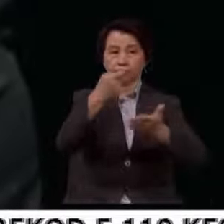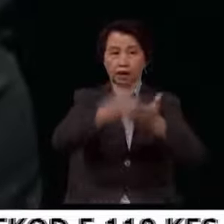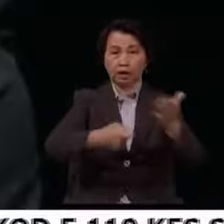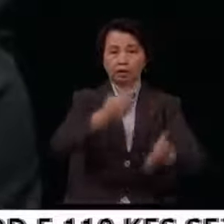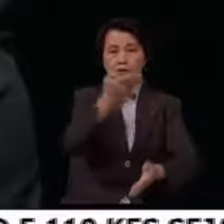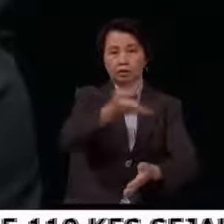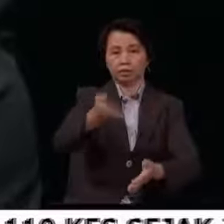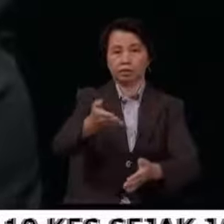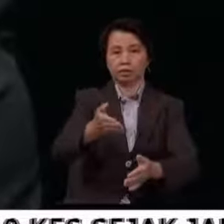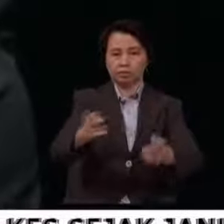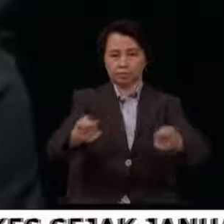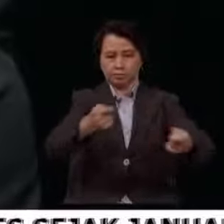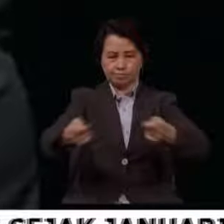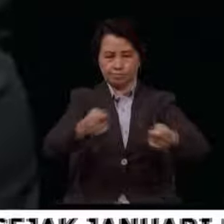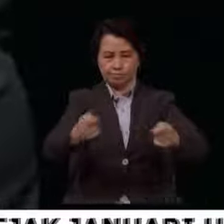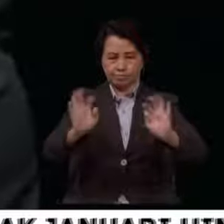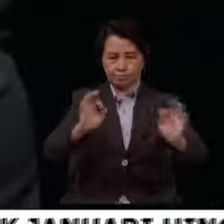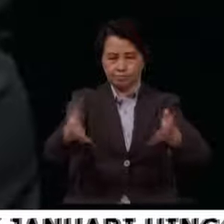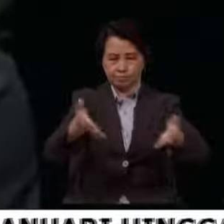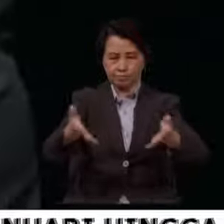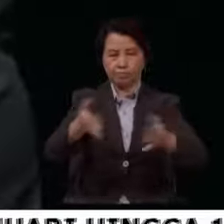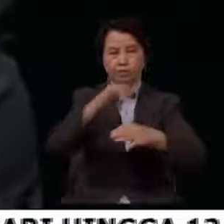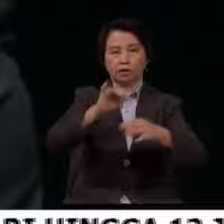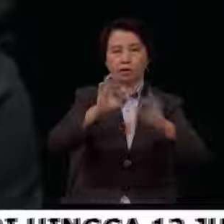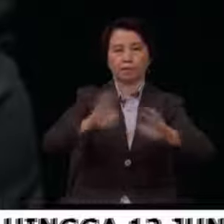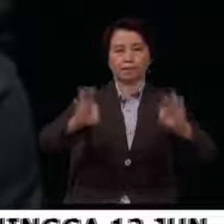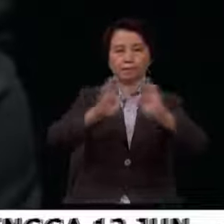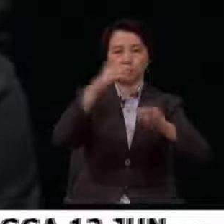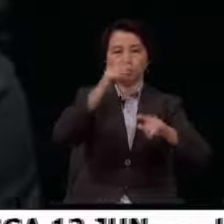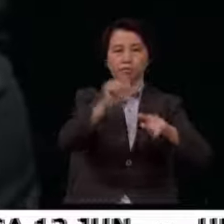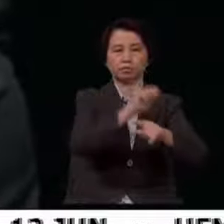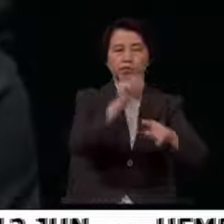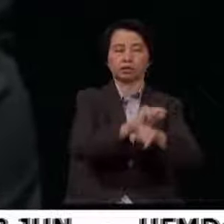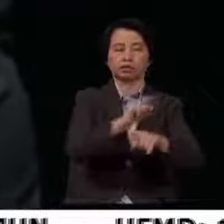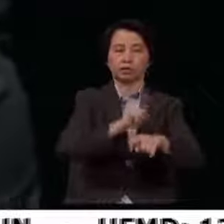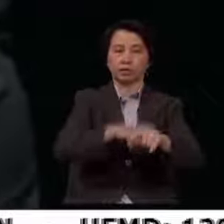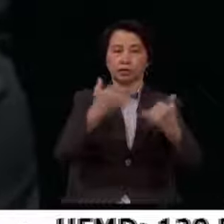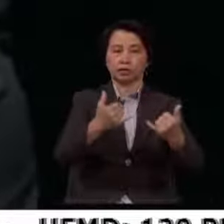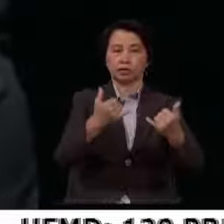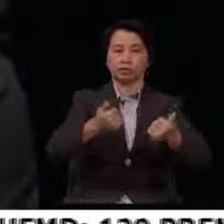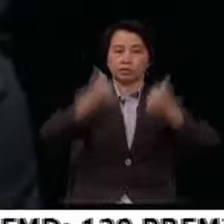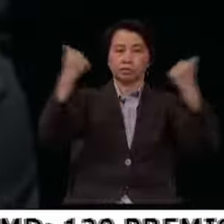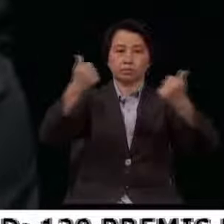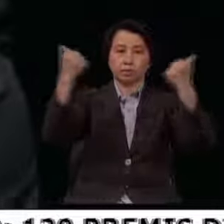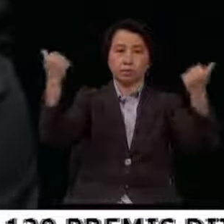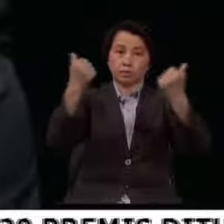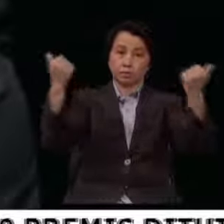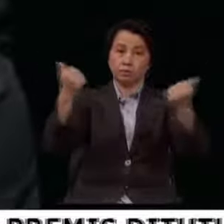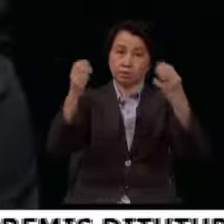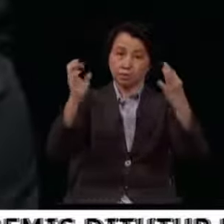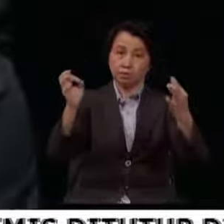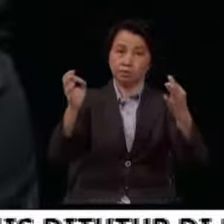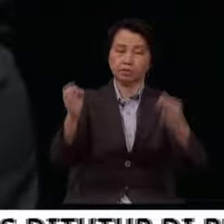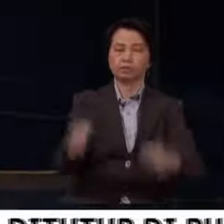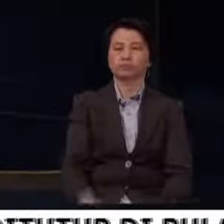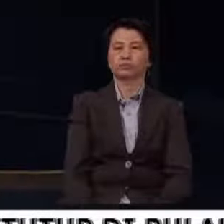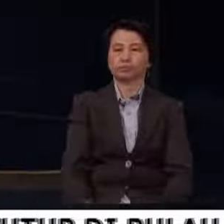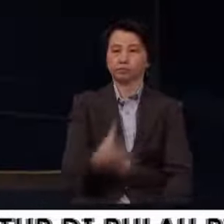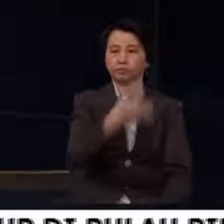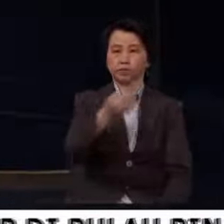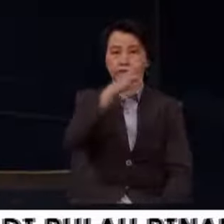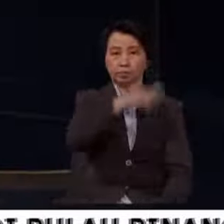menjadi satu ini dan pada waktu yang berbeda yaitu seakan kembali bersama-sama dengan saya menawar paiya di sini saja Kita